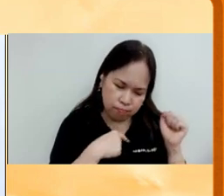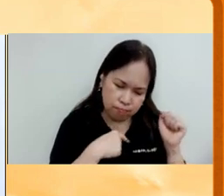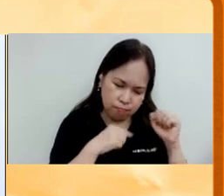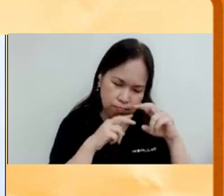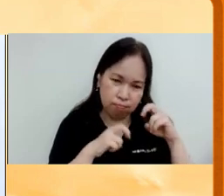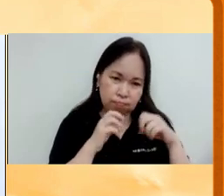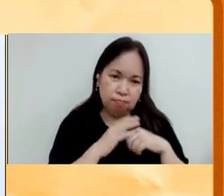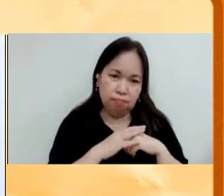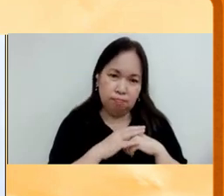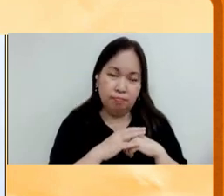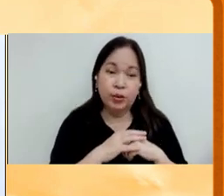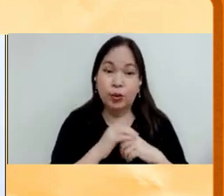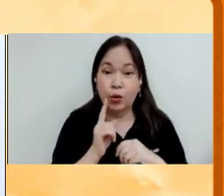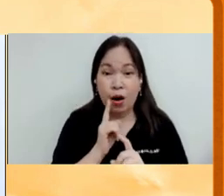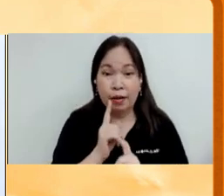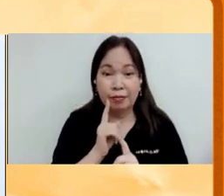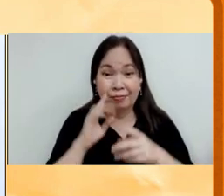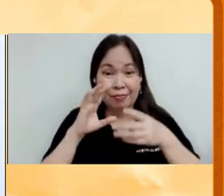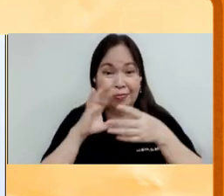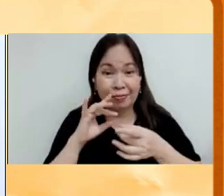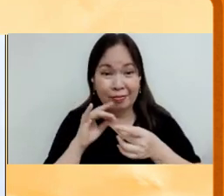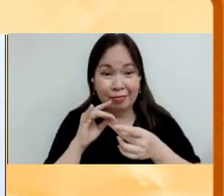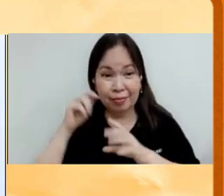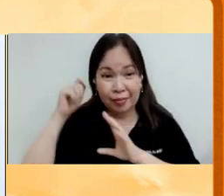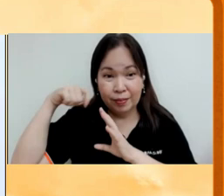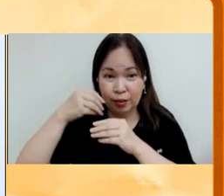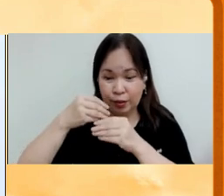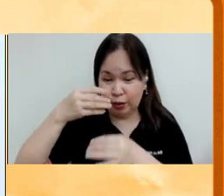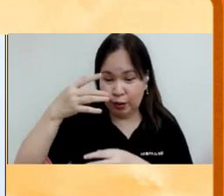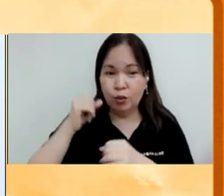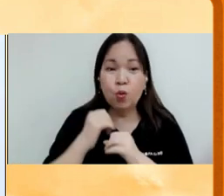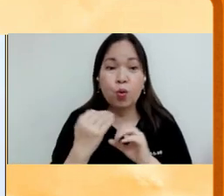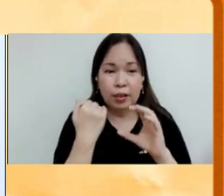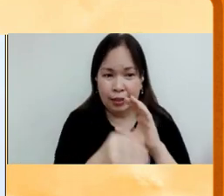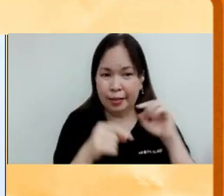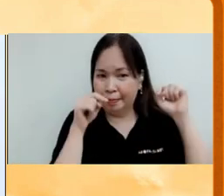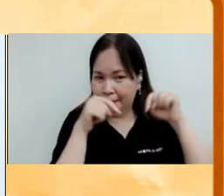Ilagay ang mga kasagutan sa comment section ng video na ito o isend sa amin dito.